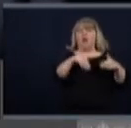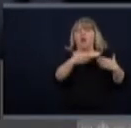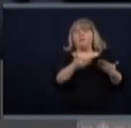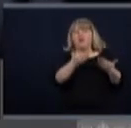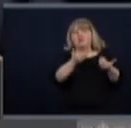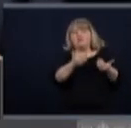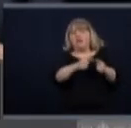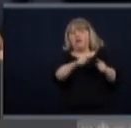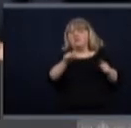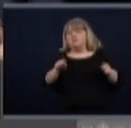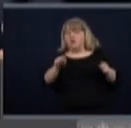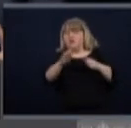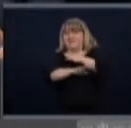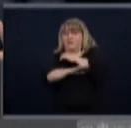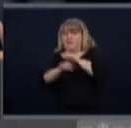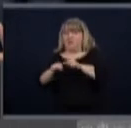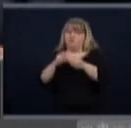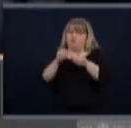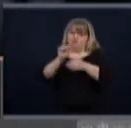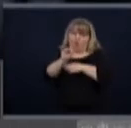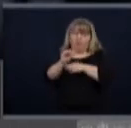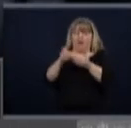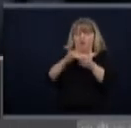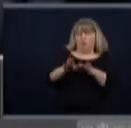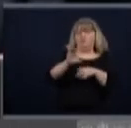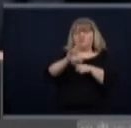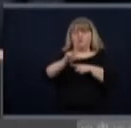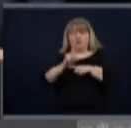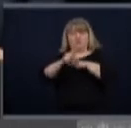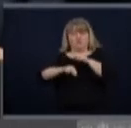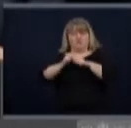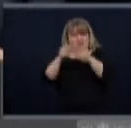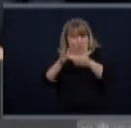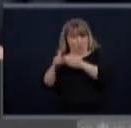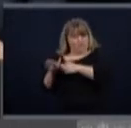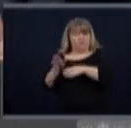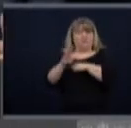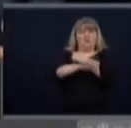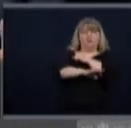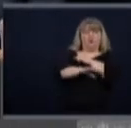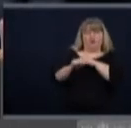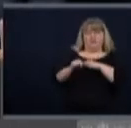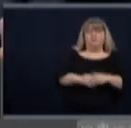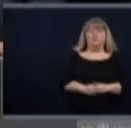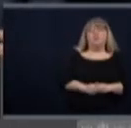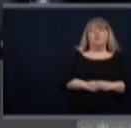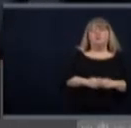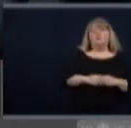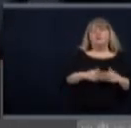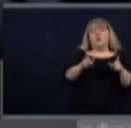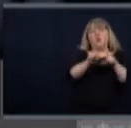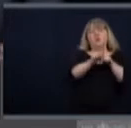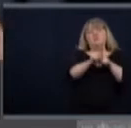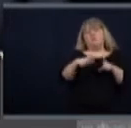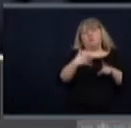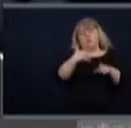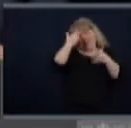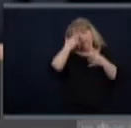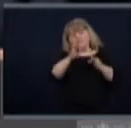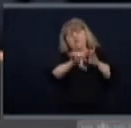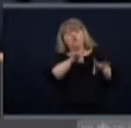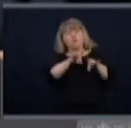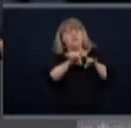septembre pour les écoles secondaires, les cégeps, les universités. Une des raisons aussi pourquoi on a choisi le primaire